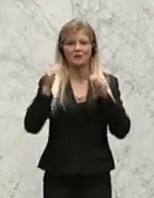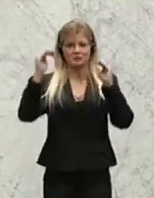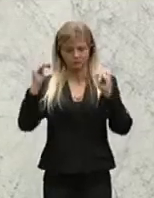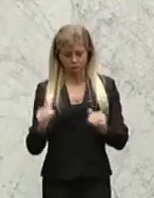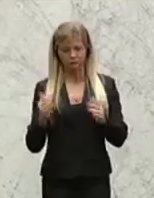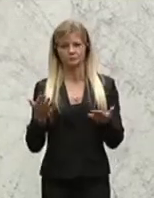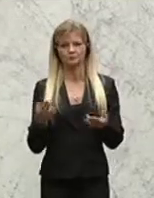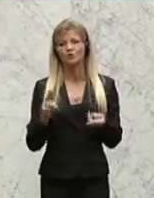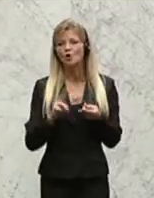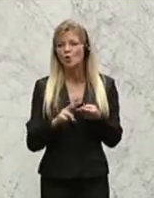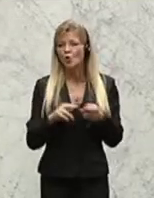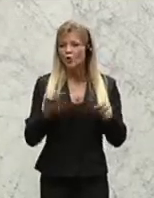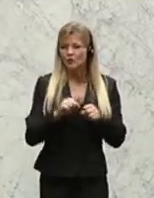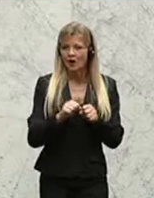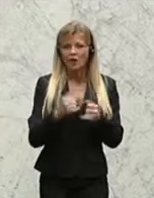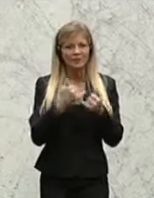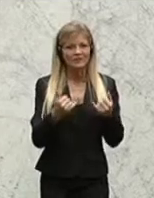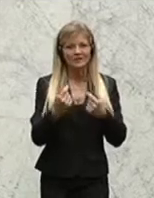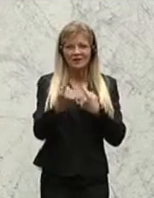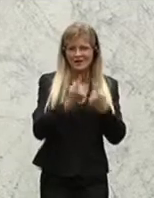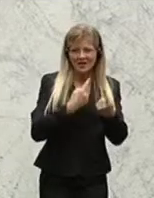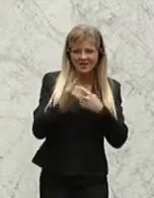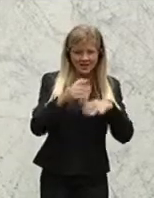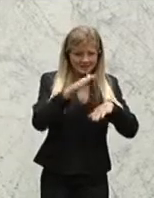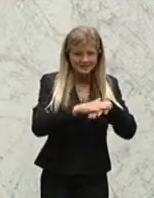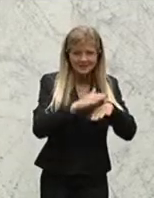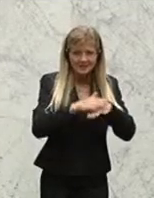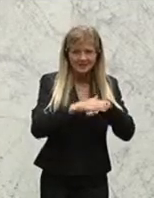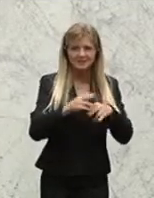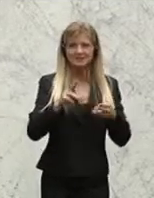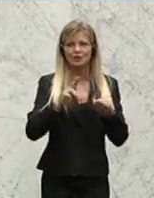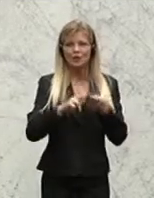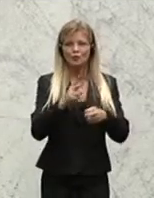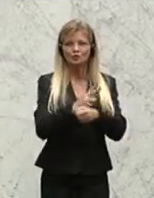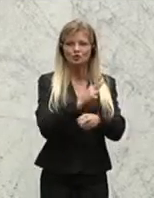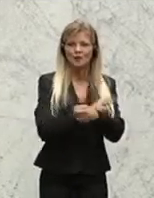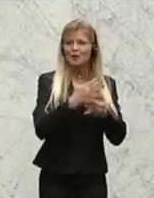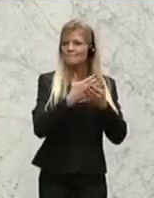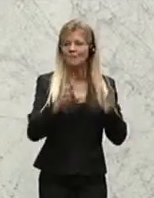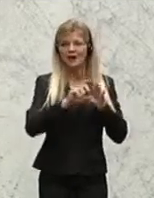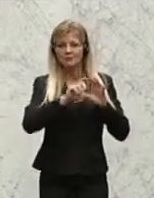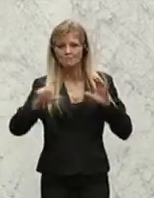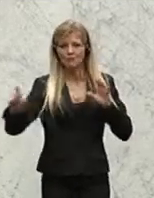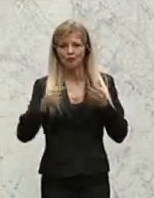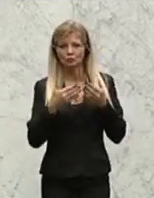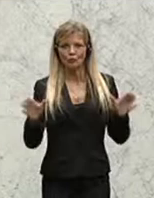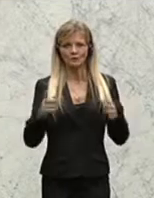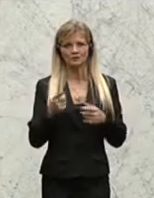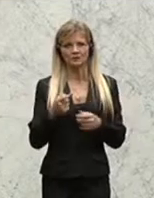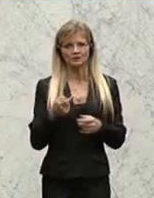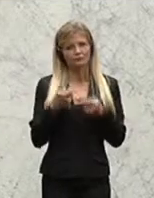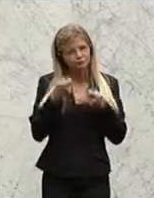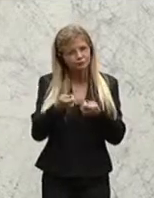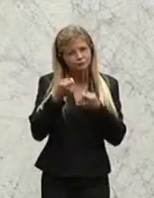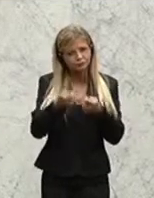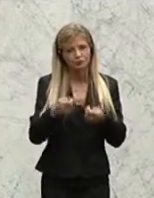Ausbau der Verkehrsnetze und den Start der Breitbandoffensive. Ich erinnere an die Stabilitätsabgabe